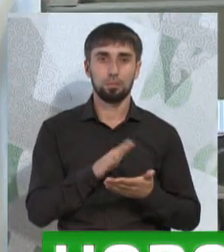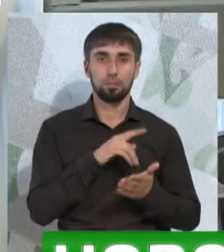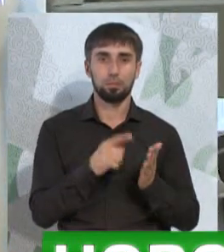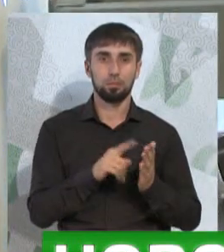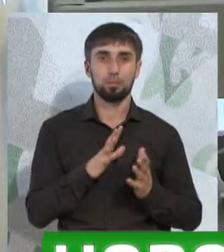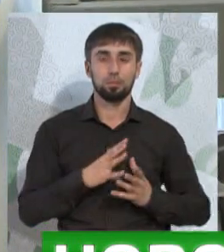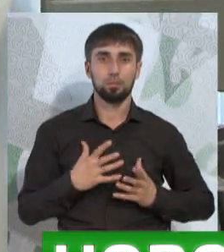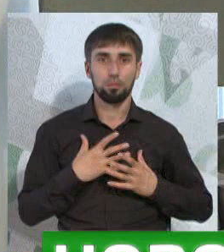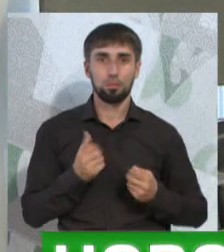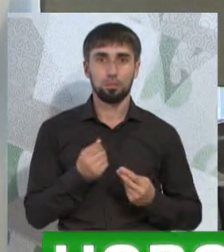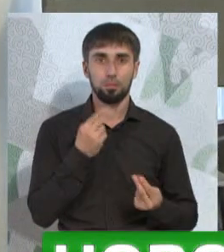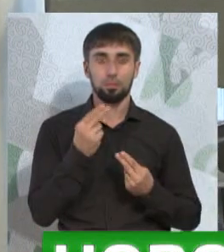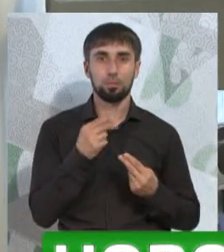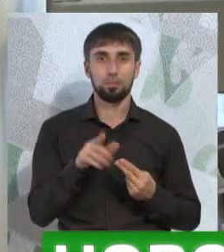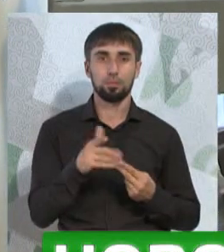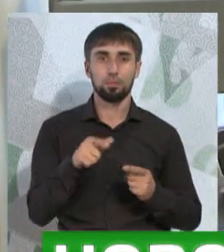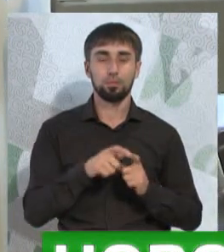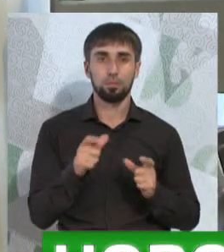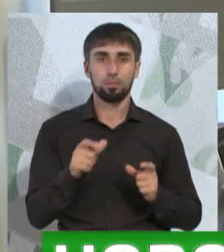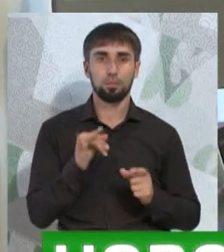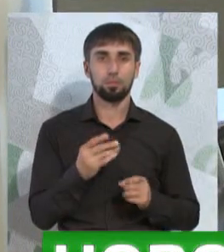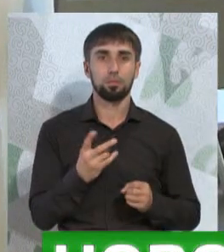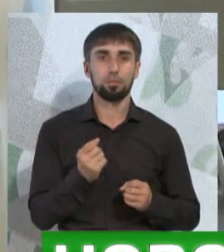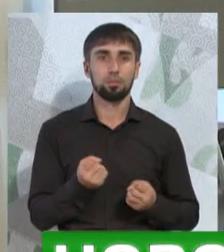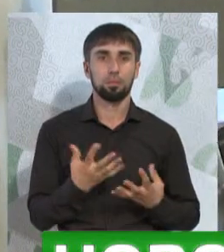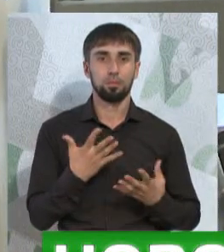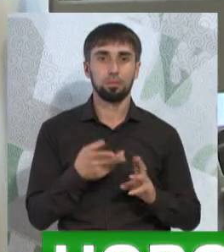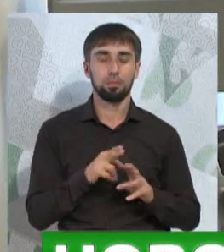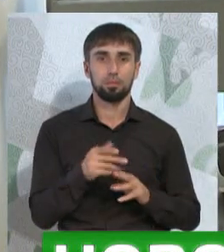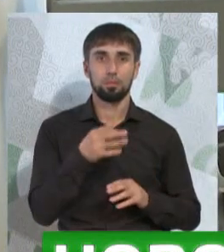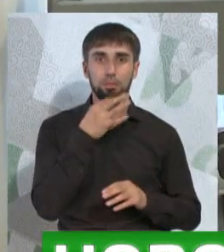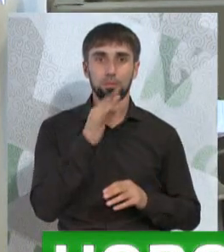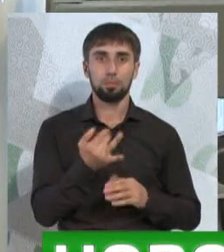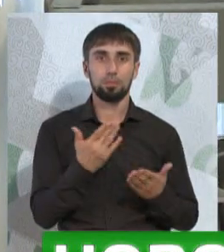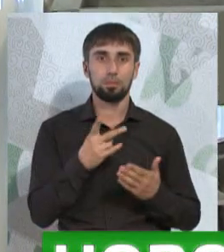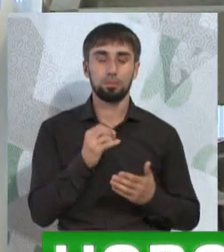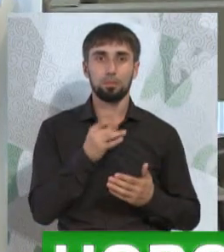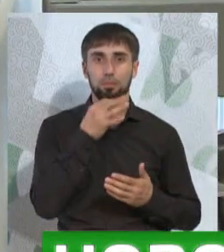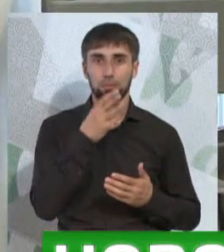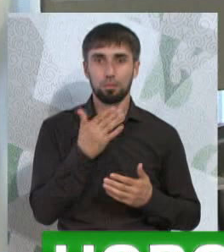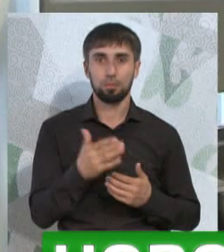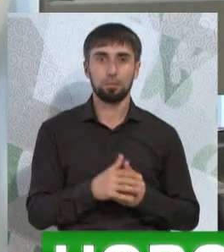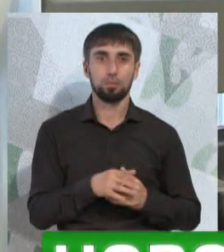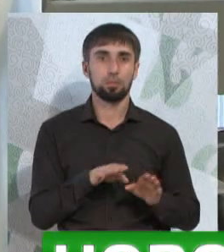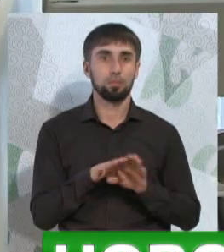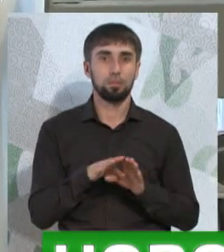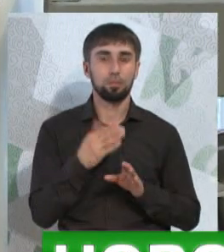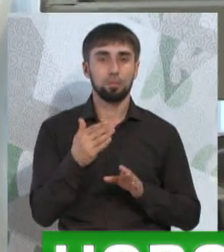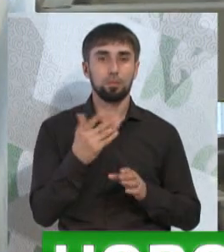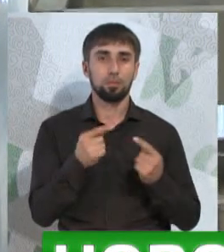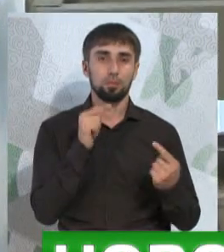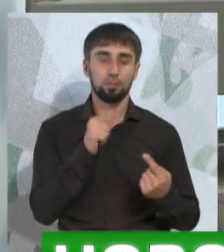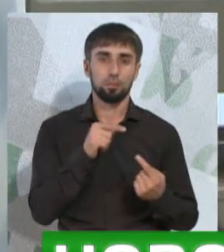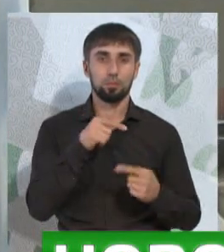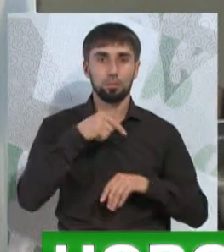этой школе, и насколько им это все нравится или не нравится, какие положительные или отрицательные